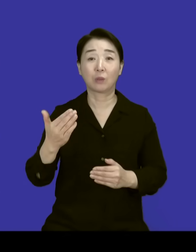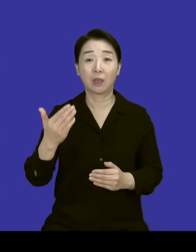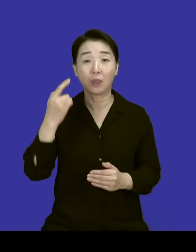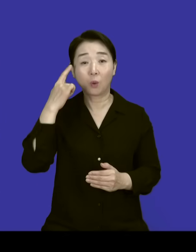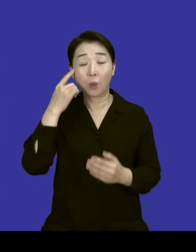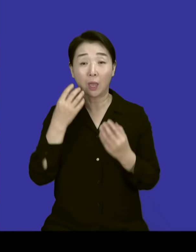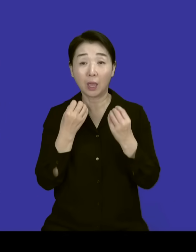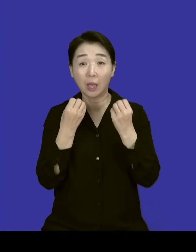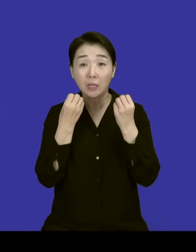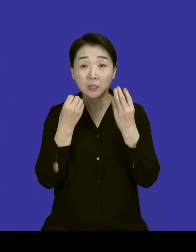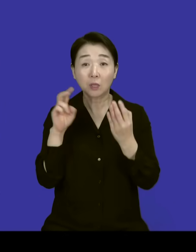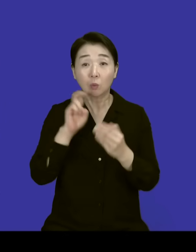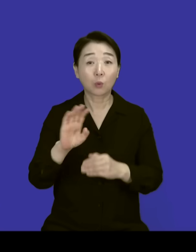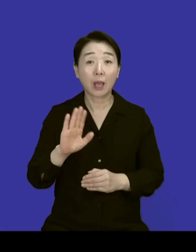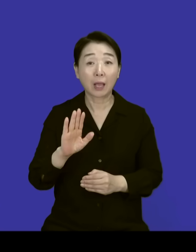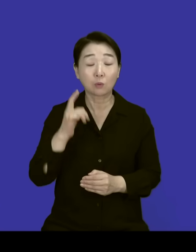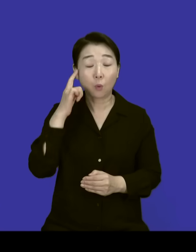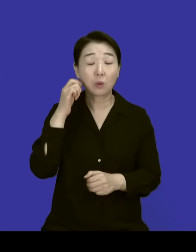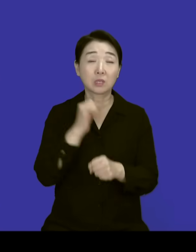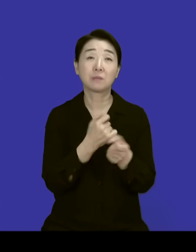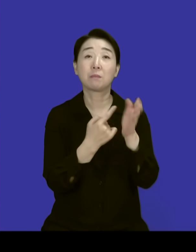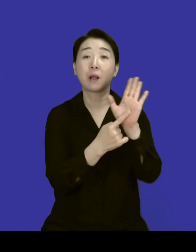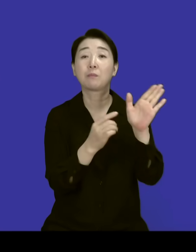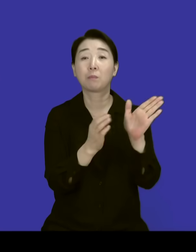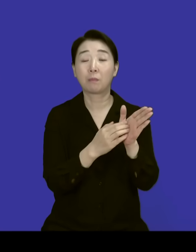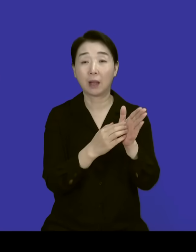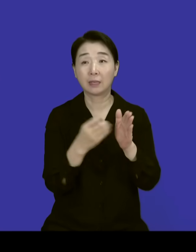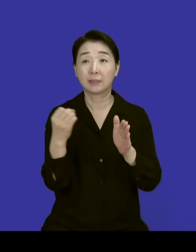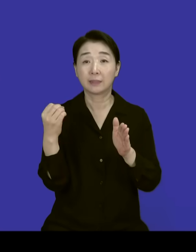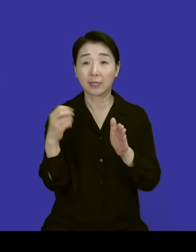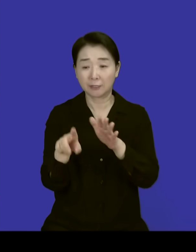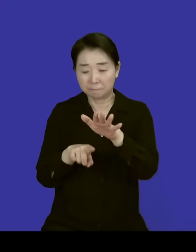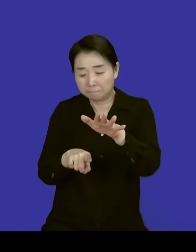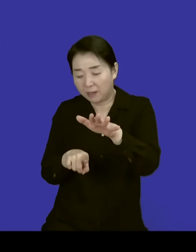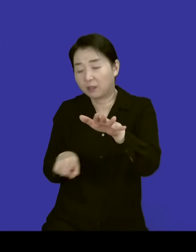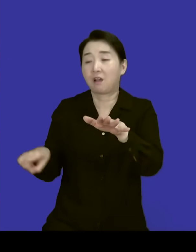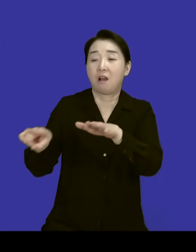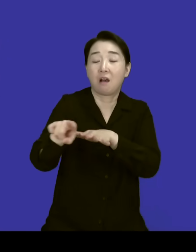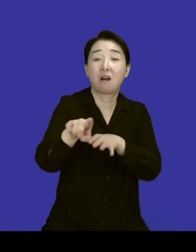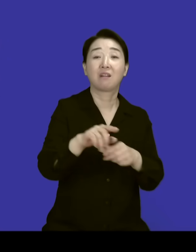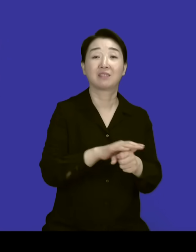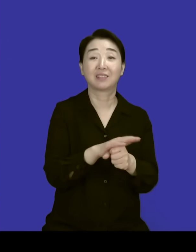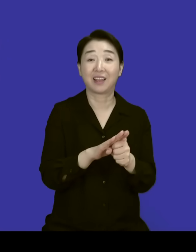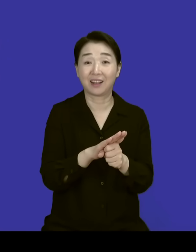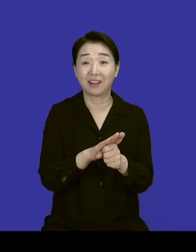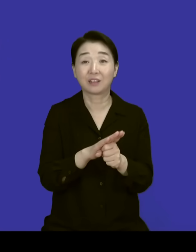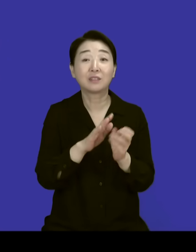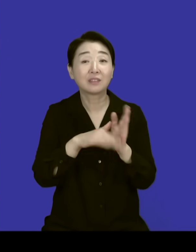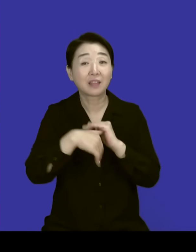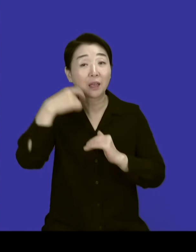노래가 새로운 신곡이 아니라 발표됐던 곡인데 다시 이제 사랑을 받게 됐잖아요. 네. 어떠셨어요?